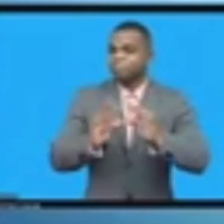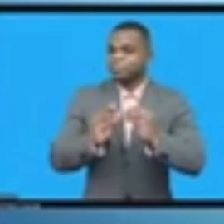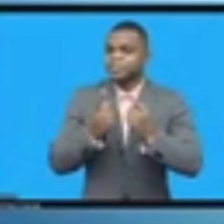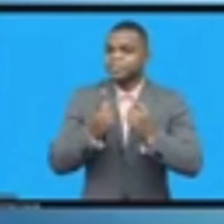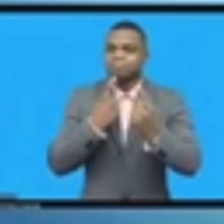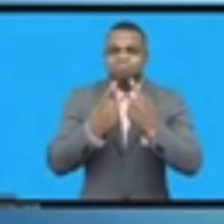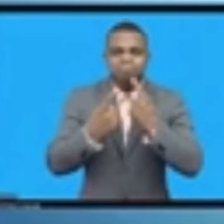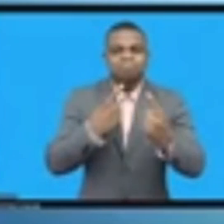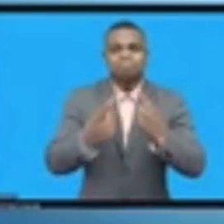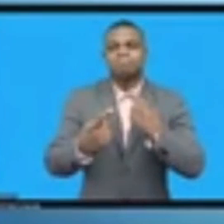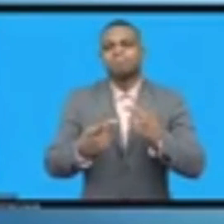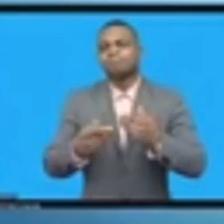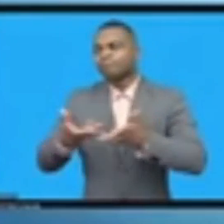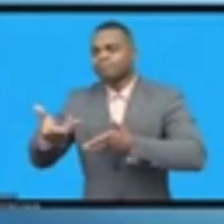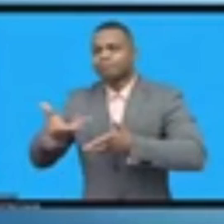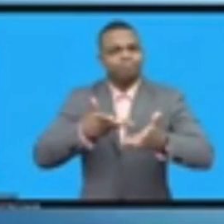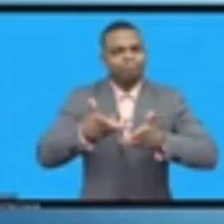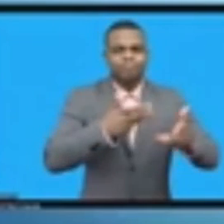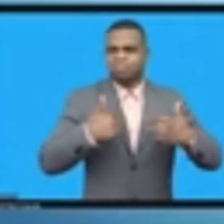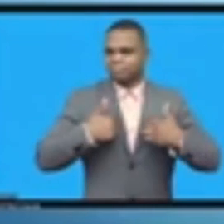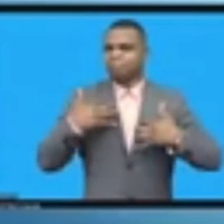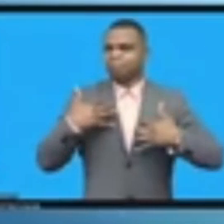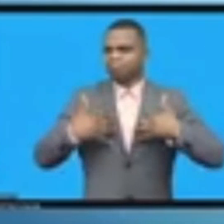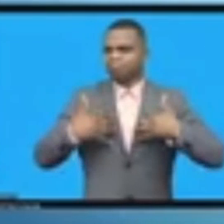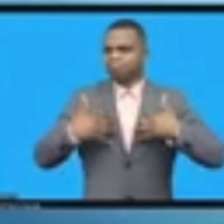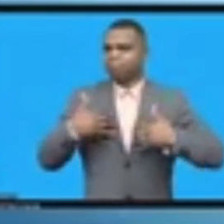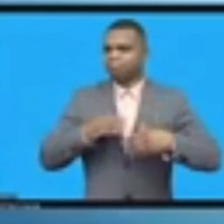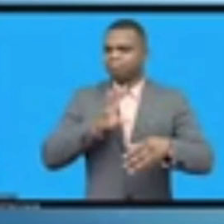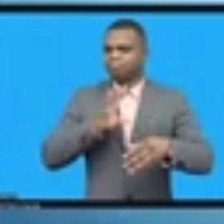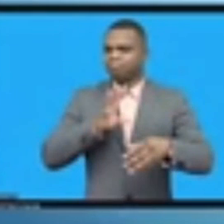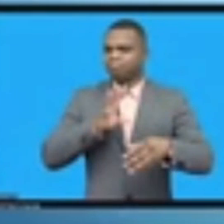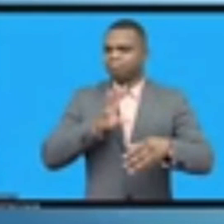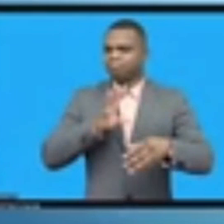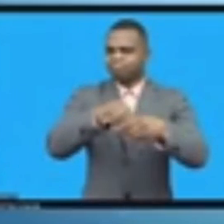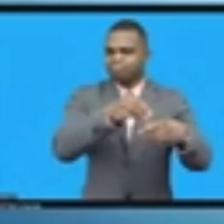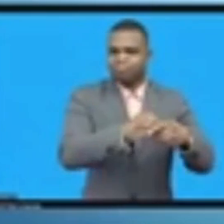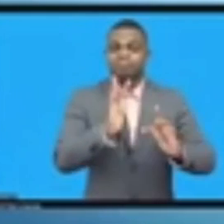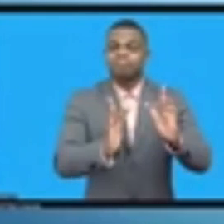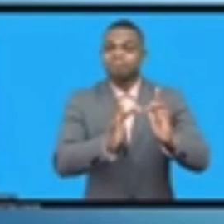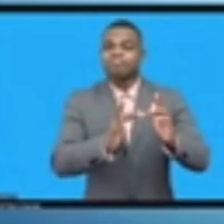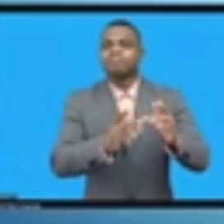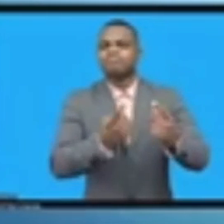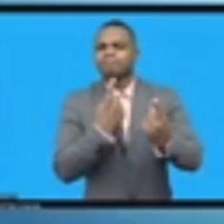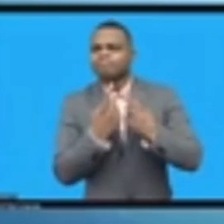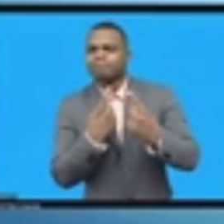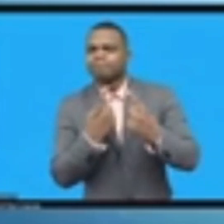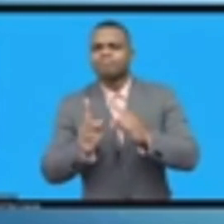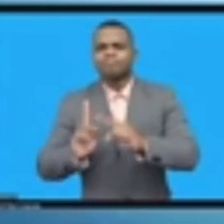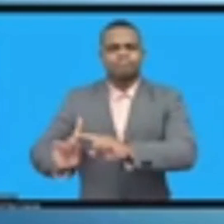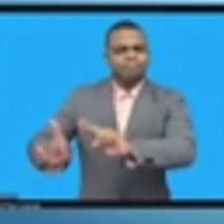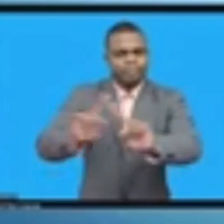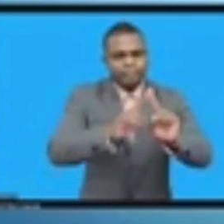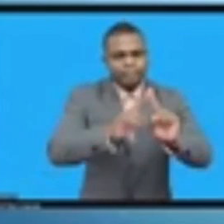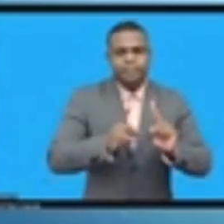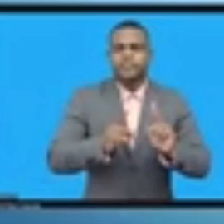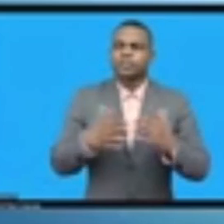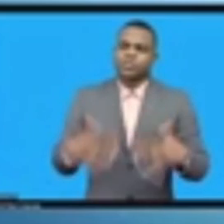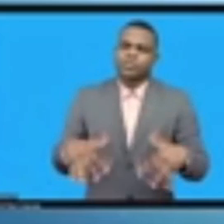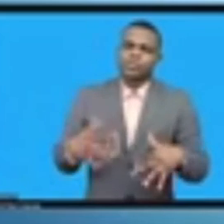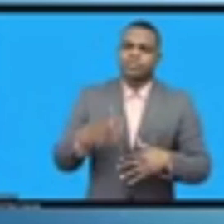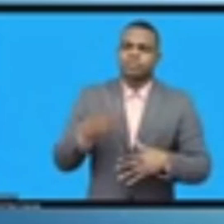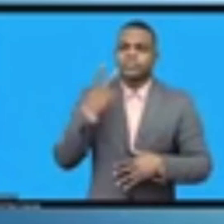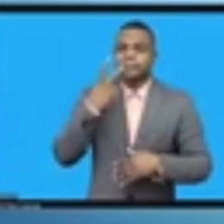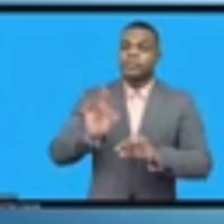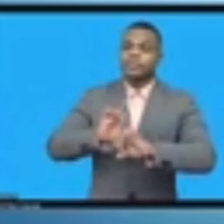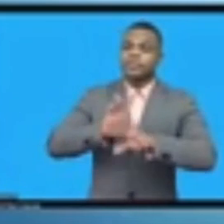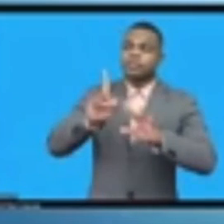数字是能够带来翻天覆地的变化，能够加快我们实现可